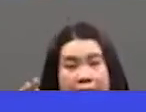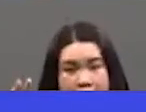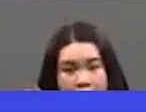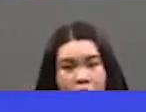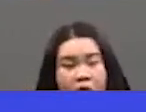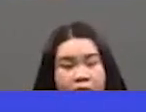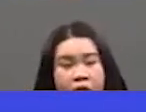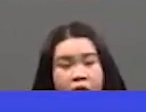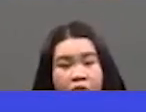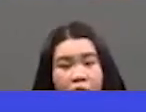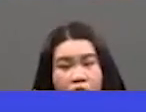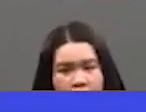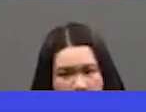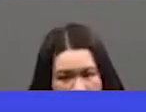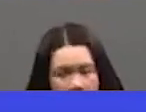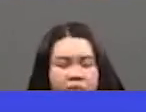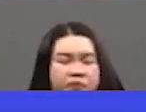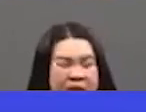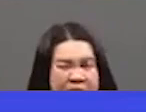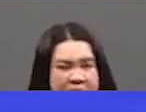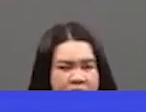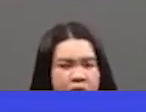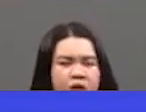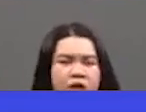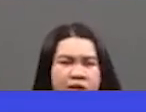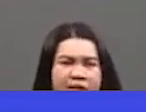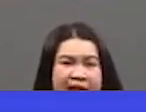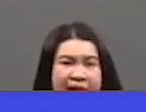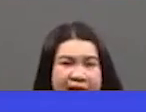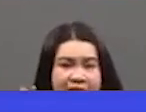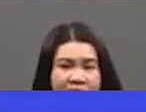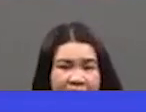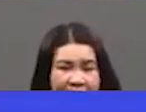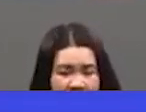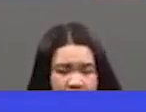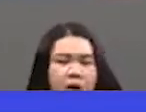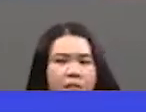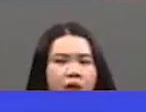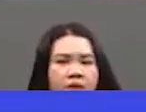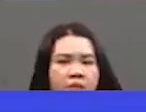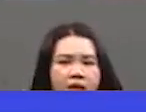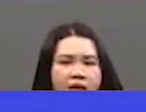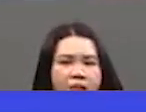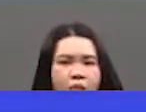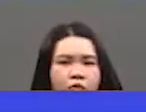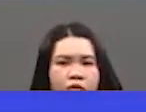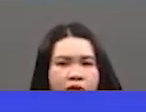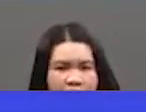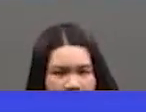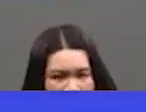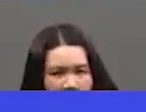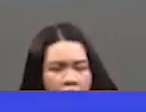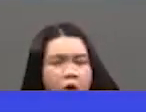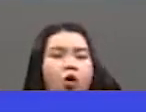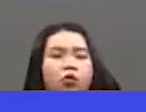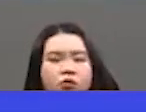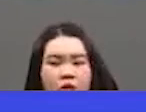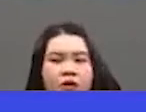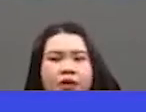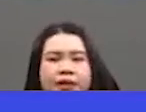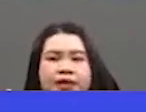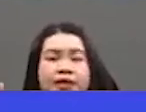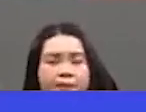ไม่เกินร้อยละ36ต่อปีค่ะแบบลดต้นลดดอกนะคะแล้วว่าทั้งนี้ณสิ้นเดือนกันยาย